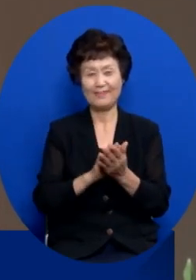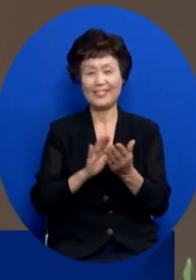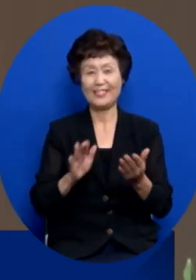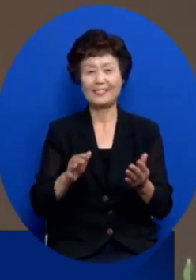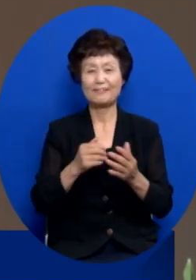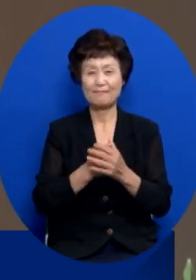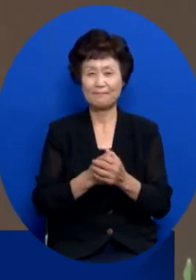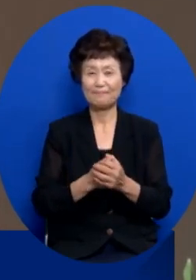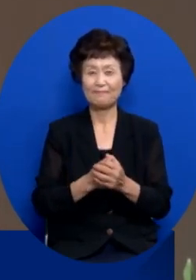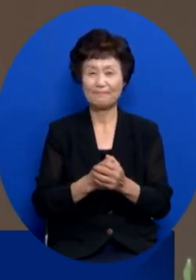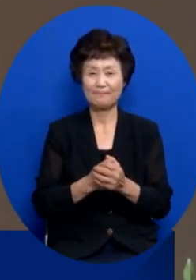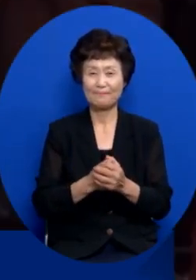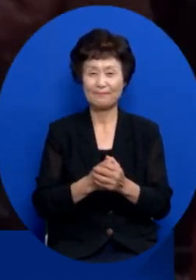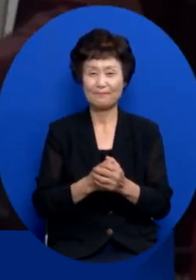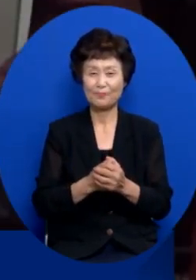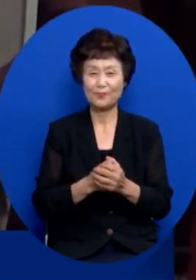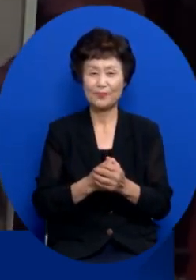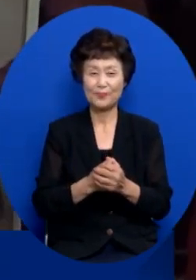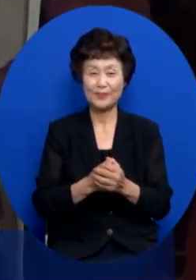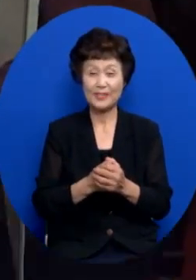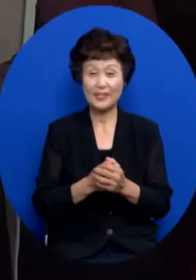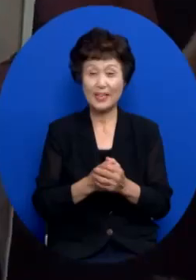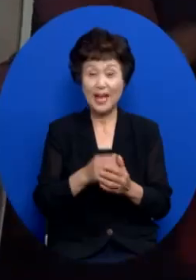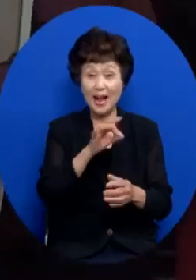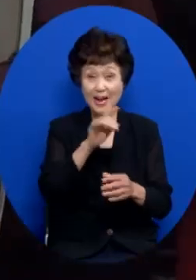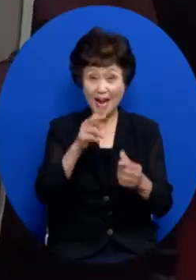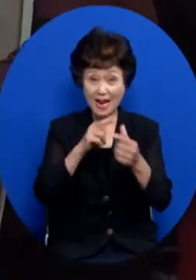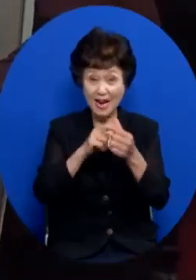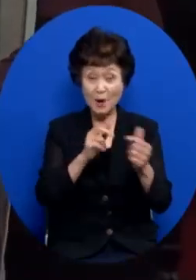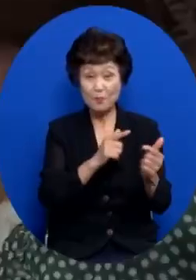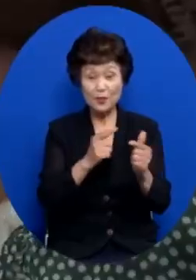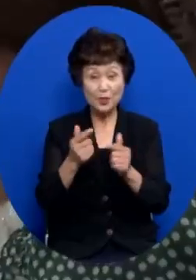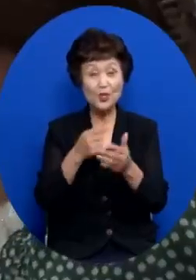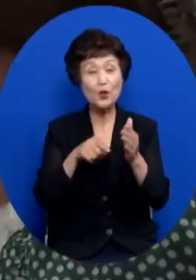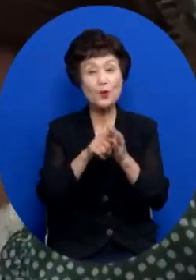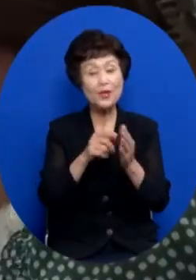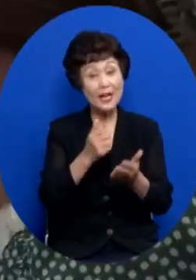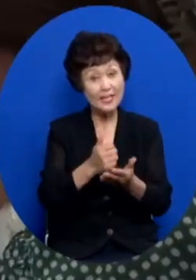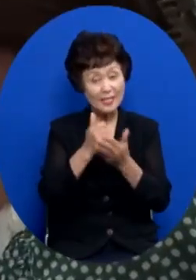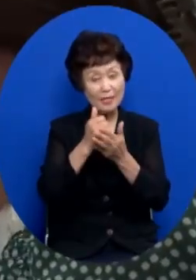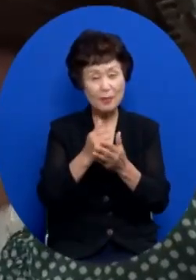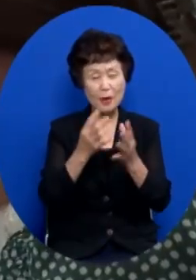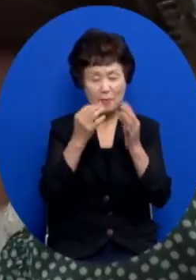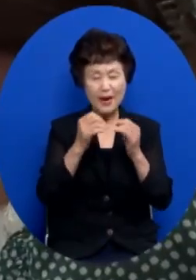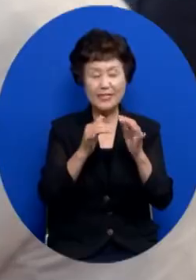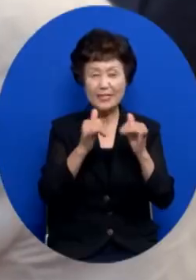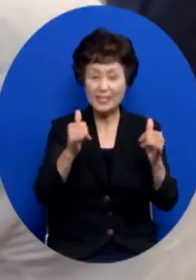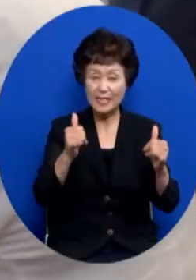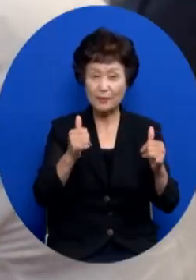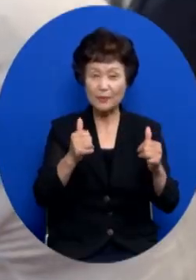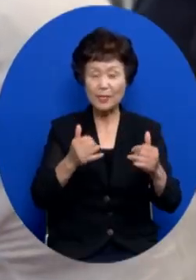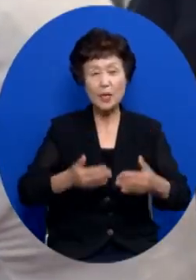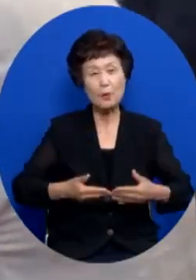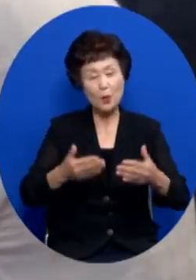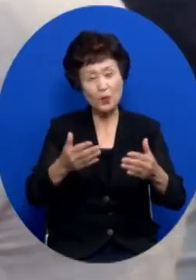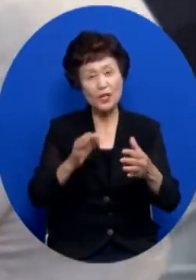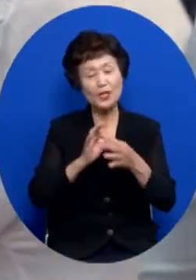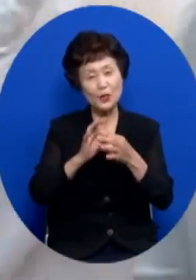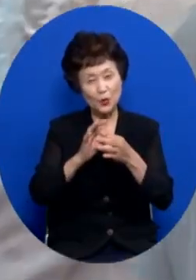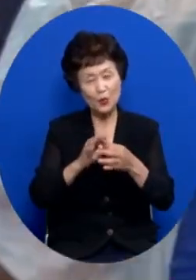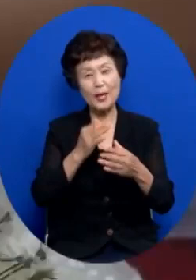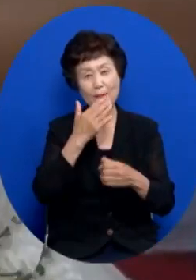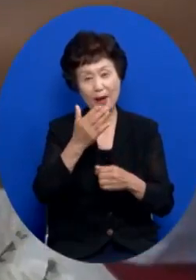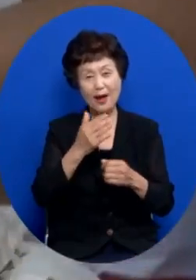beginning of time. 각 커플들을 위한 섬김은 여러 사람들을 통해 이루어졌습니다. 마닐라